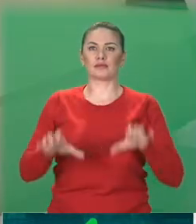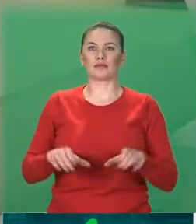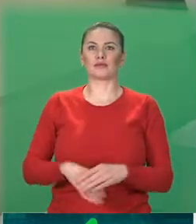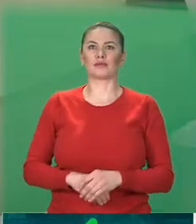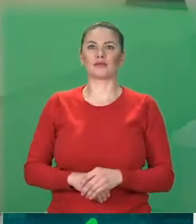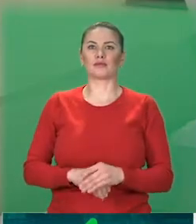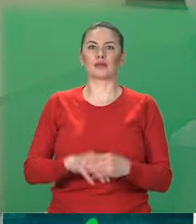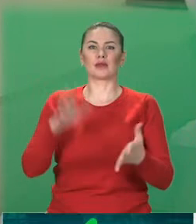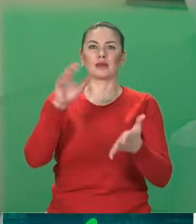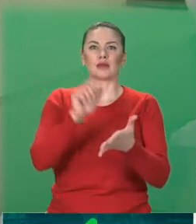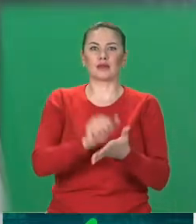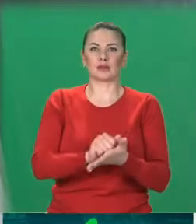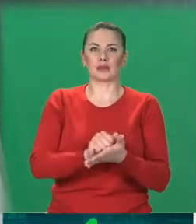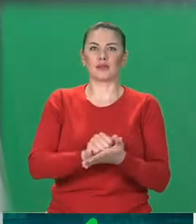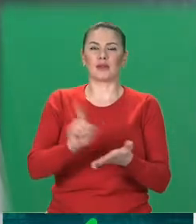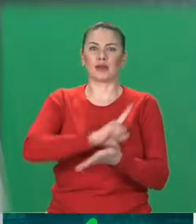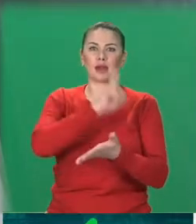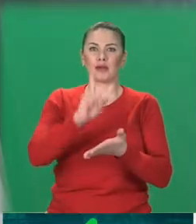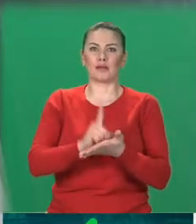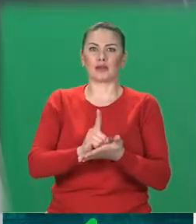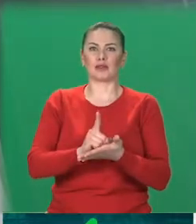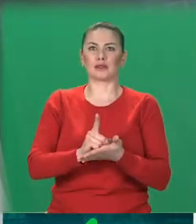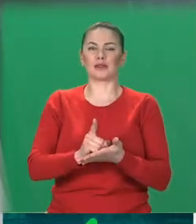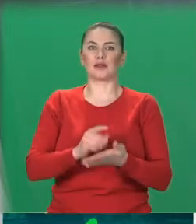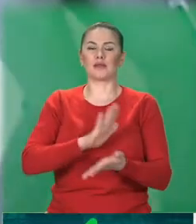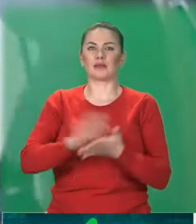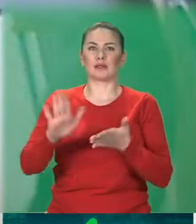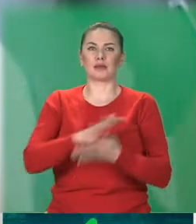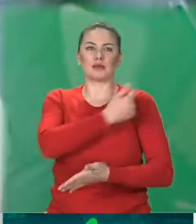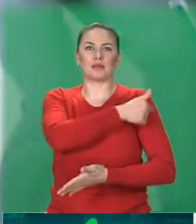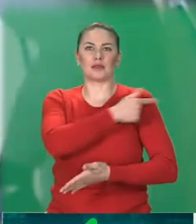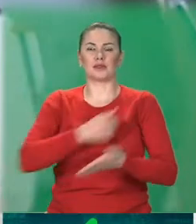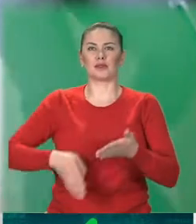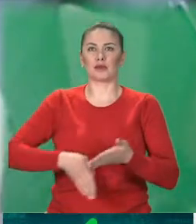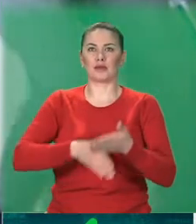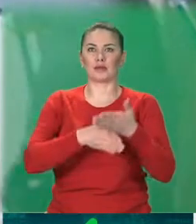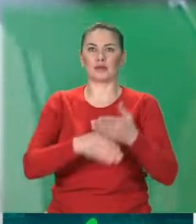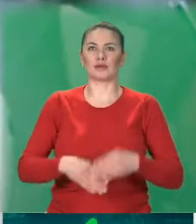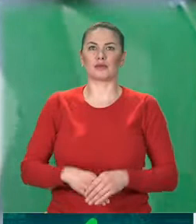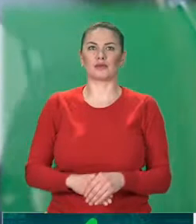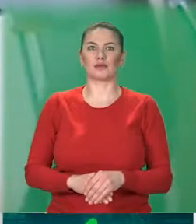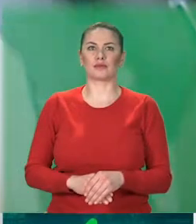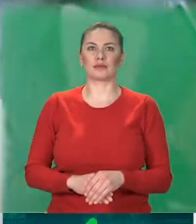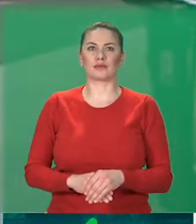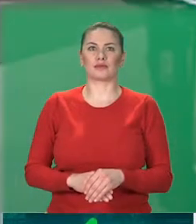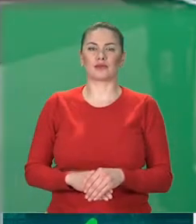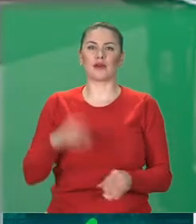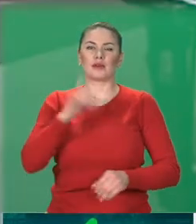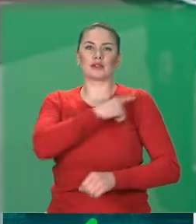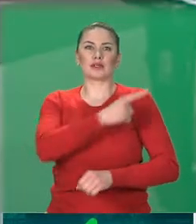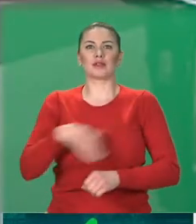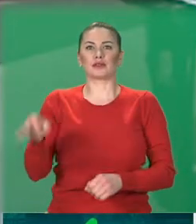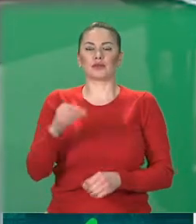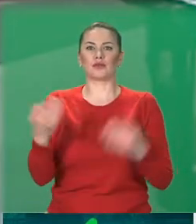закрепит обязанность оказания бесплатной медицинской помощи и создания всех условий для ведения здорового образа жизни. В Сахалинской области уже